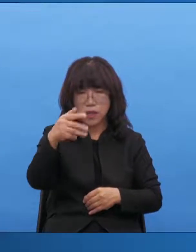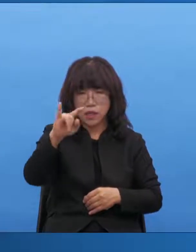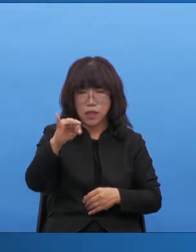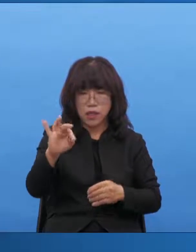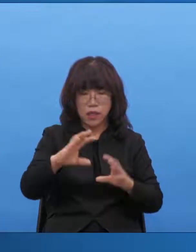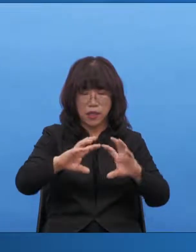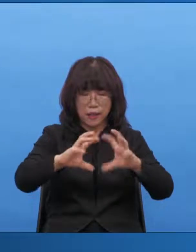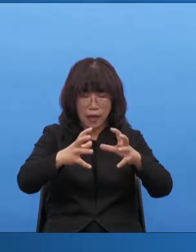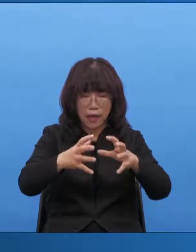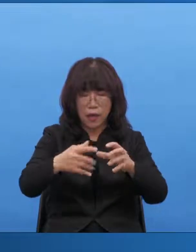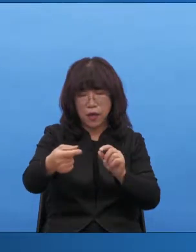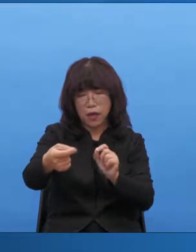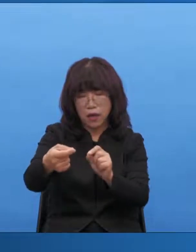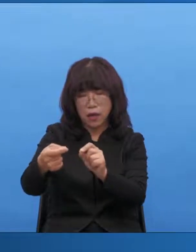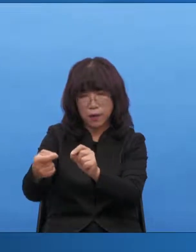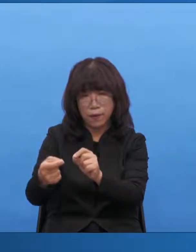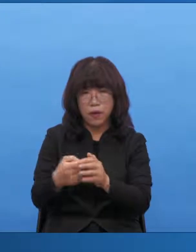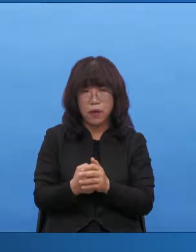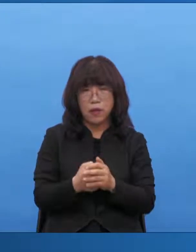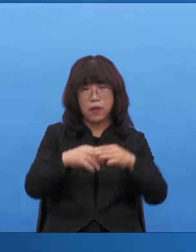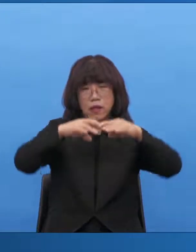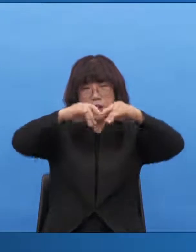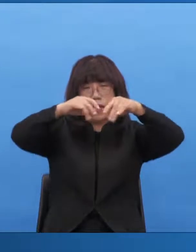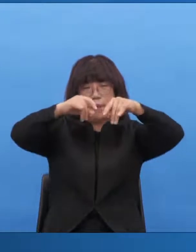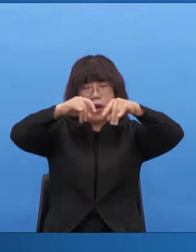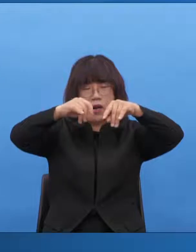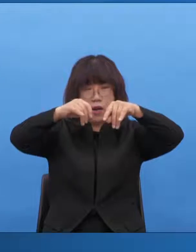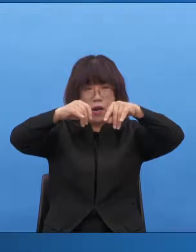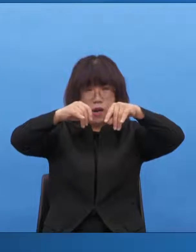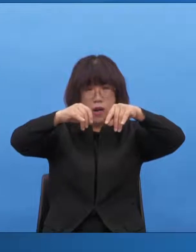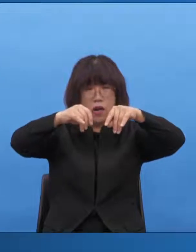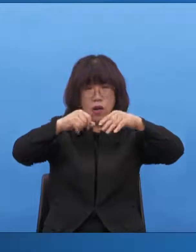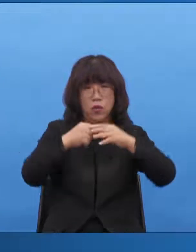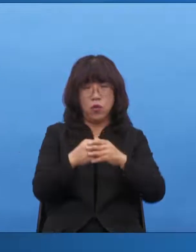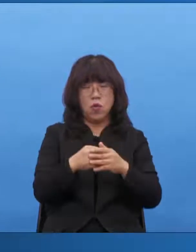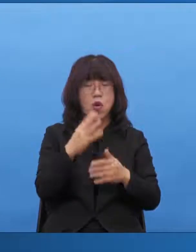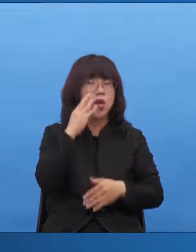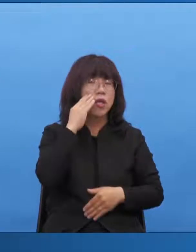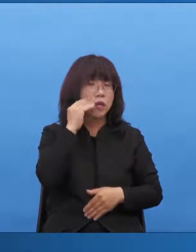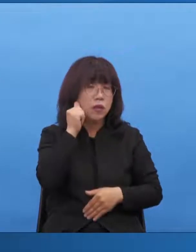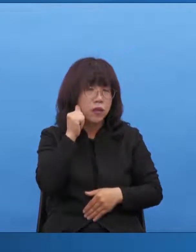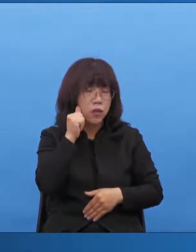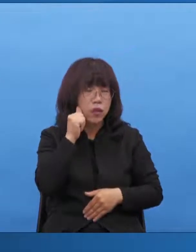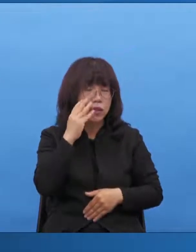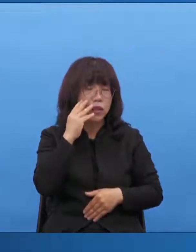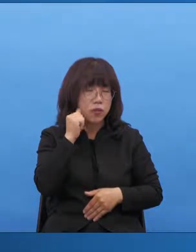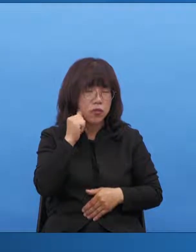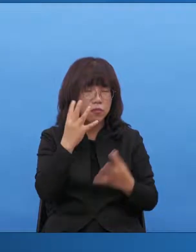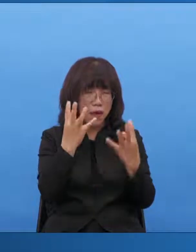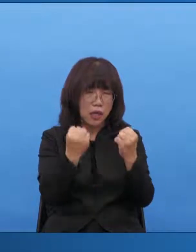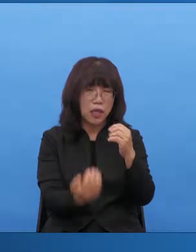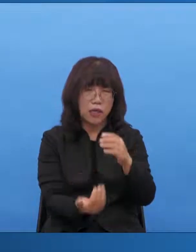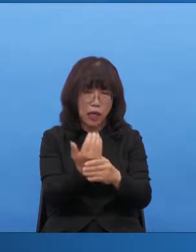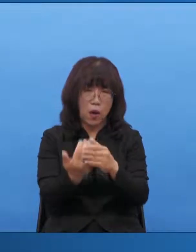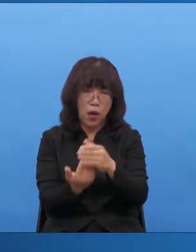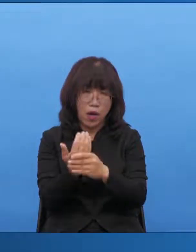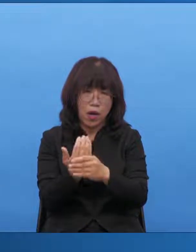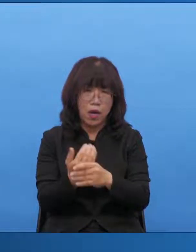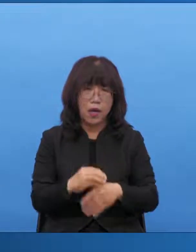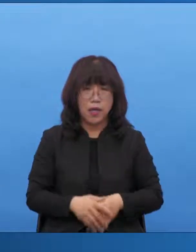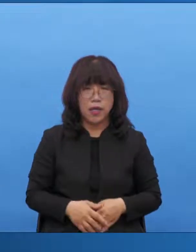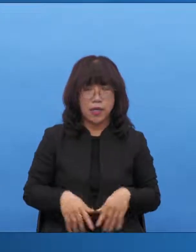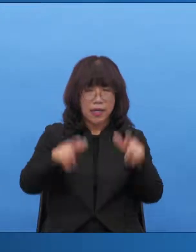있습니다. 국토 대부분이 사하라 사막으로 되어 있고 대표적인 산유국 중 하나입니다. 1951년 이탈리아의 식민 통치에서